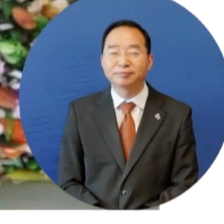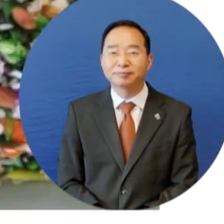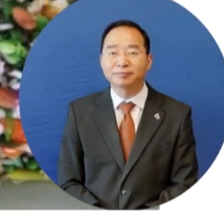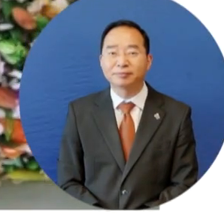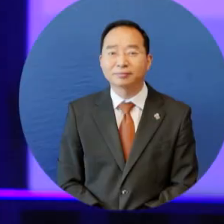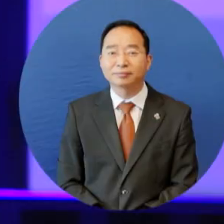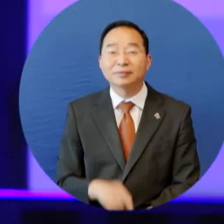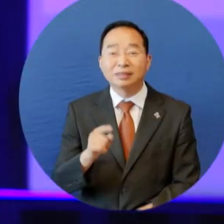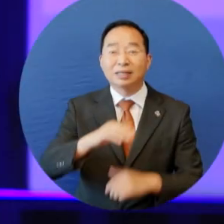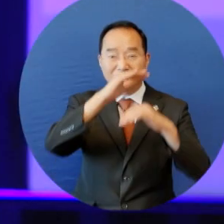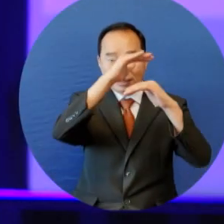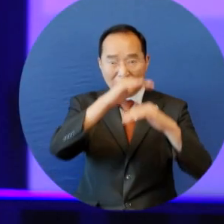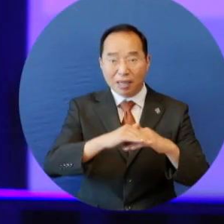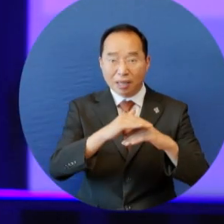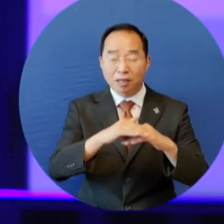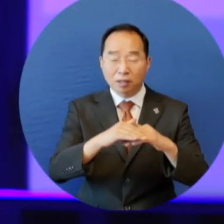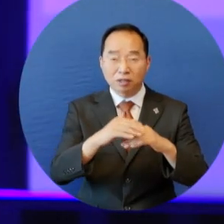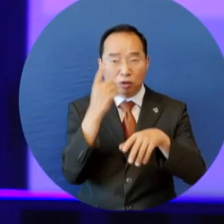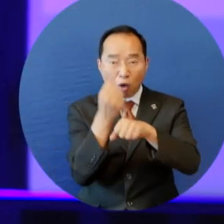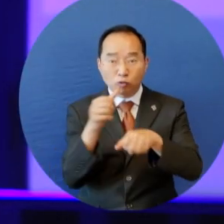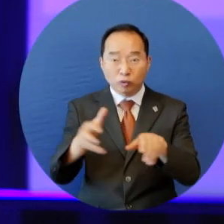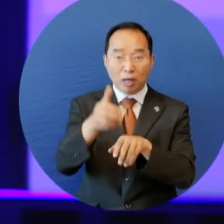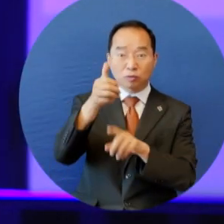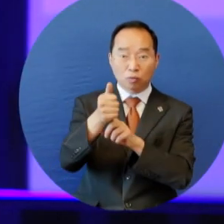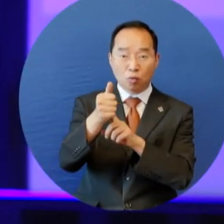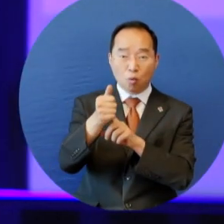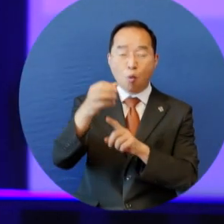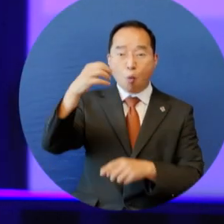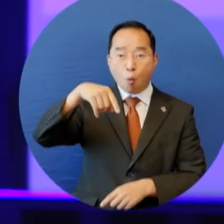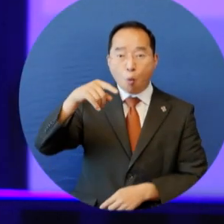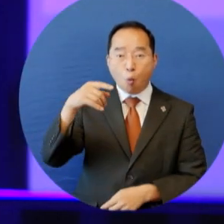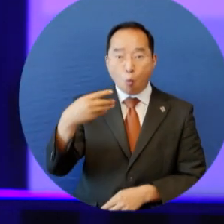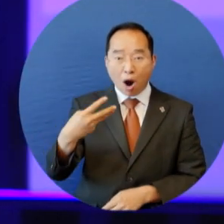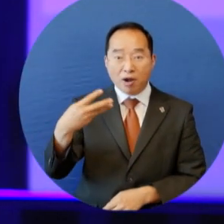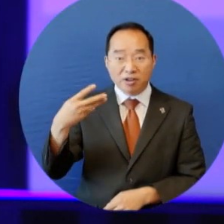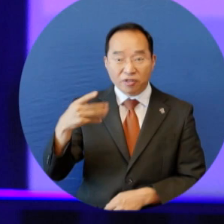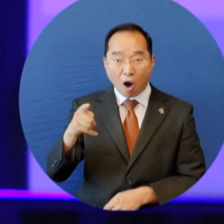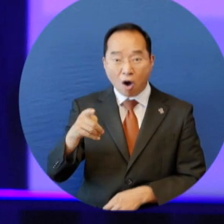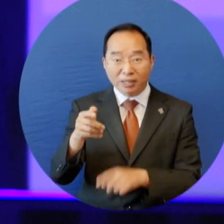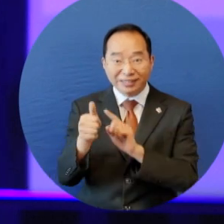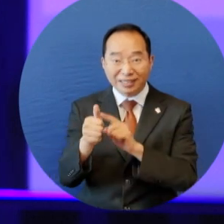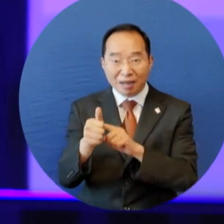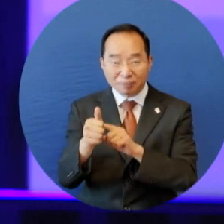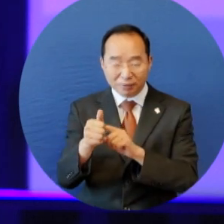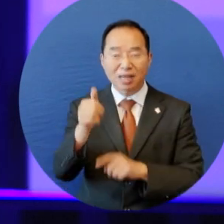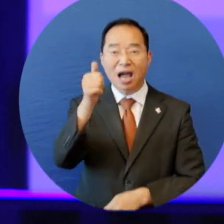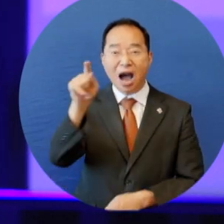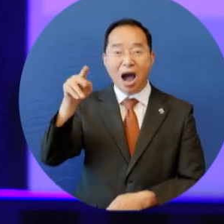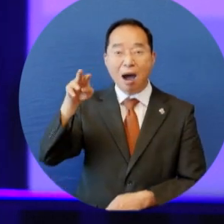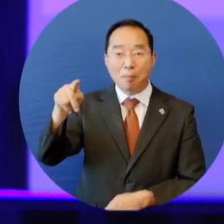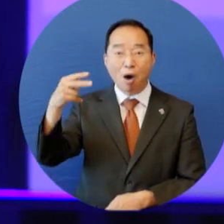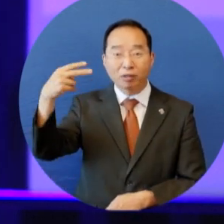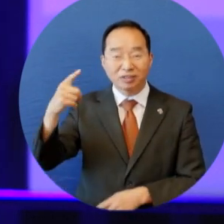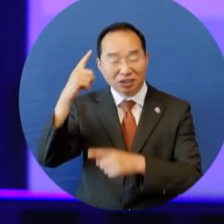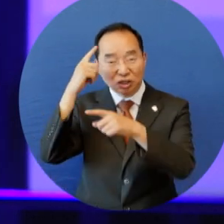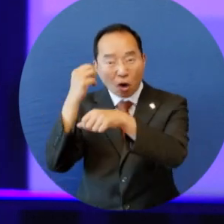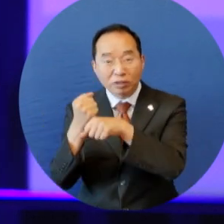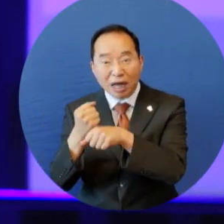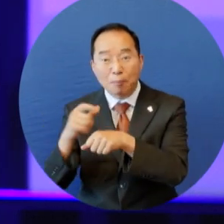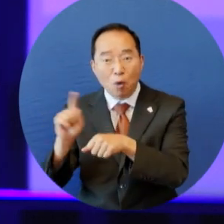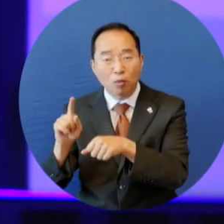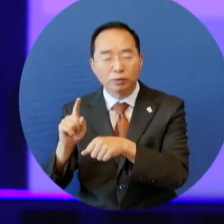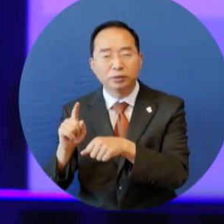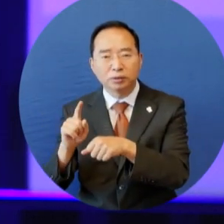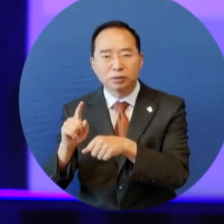식단이었습니다. 이 리포트를 총 책임했던 월터 월렛이라는 과학자는요. 이분은 하버드 역사상 딱